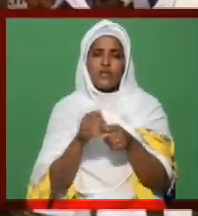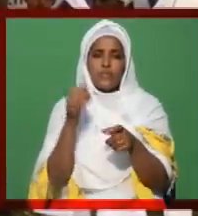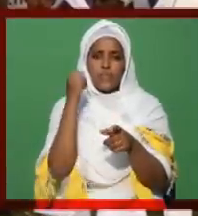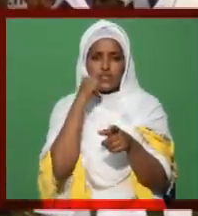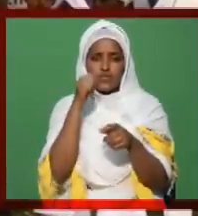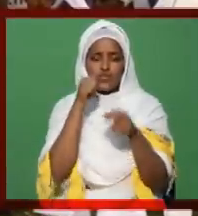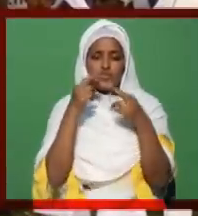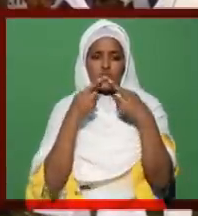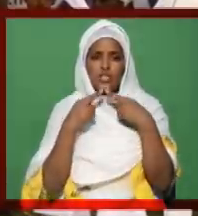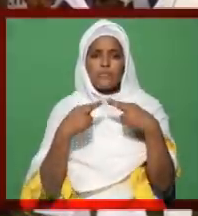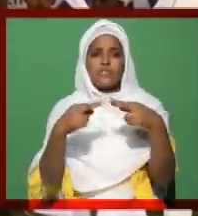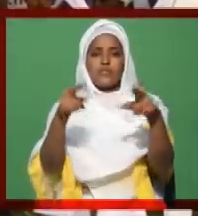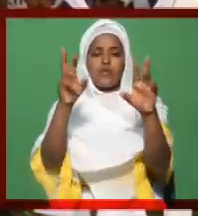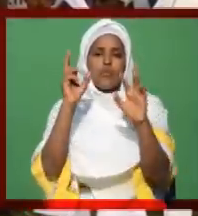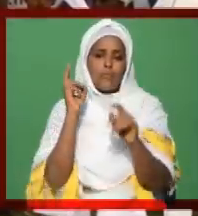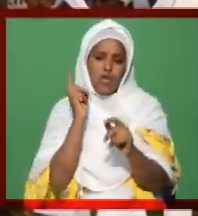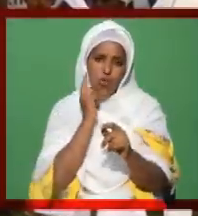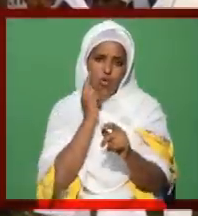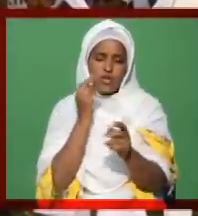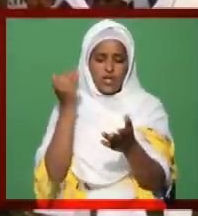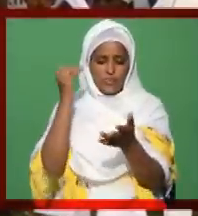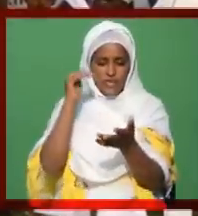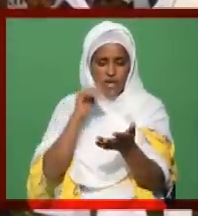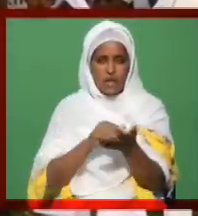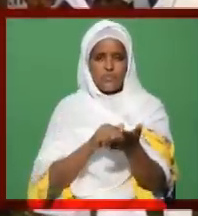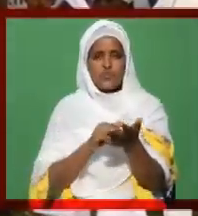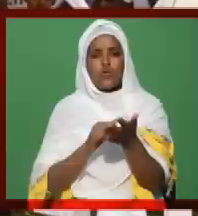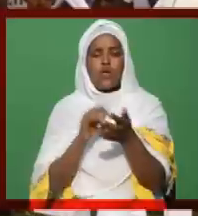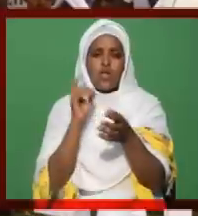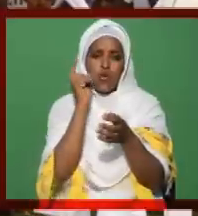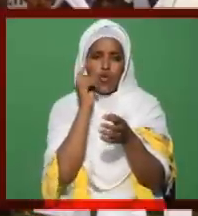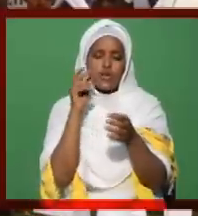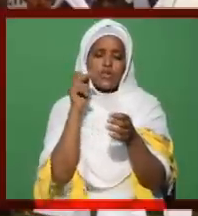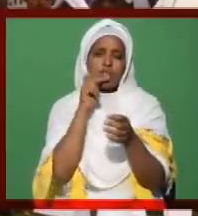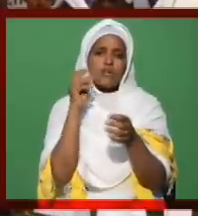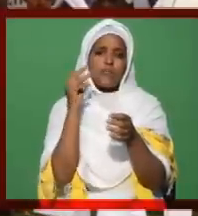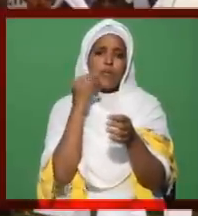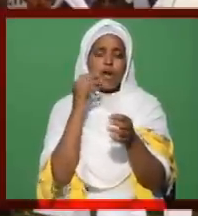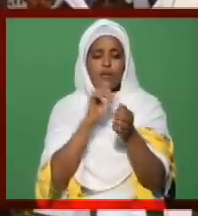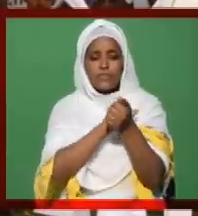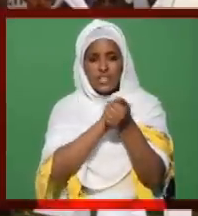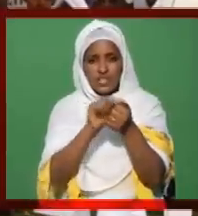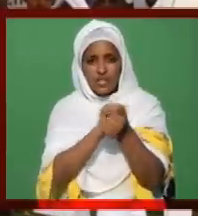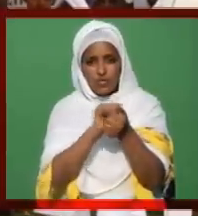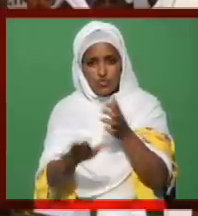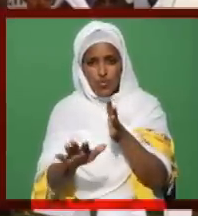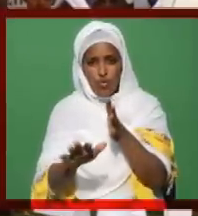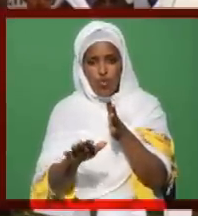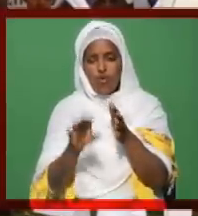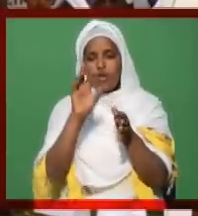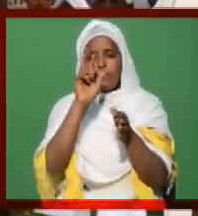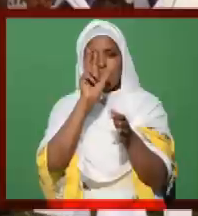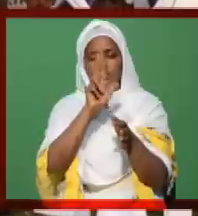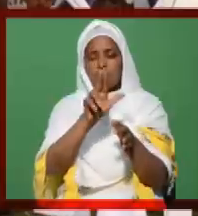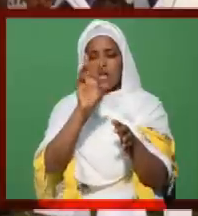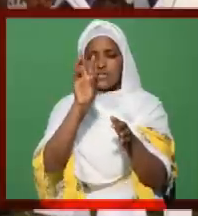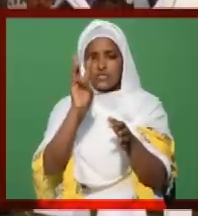بسروا بهيوان بدعمت هيوان دنجل مريم تدمسو بسلاسة